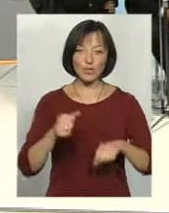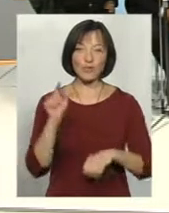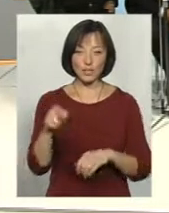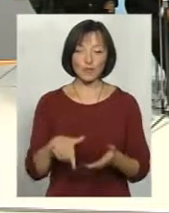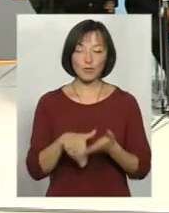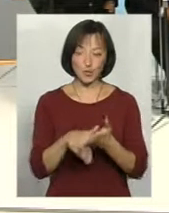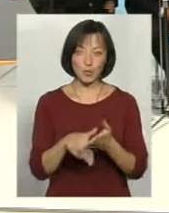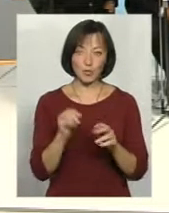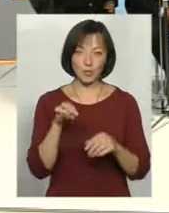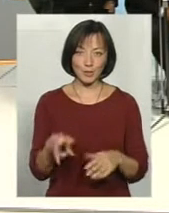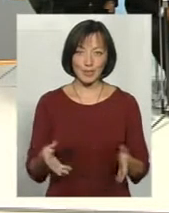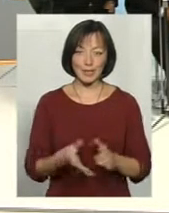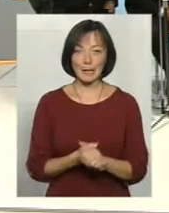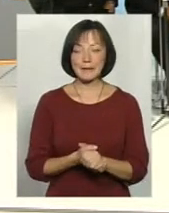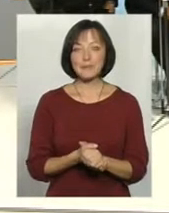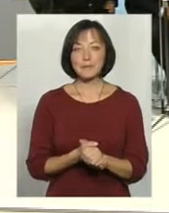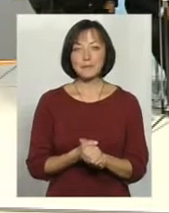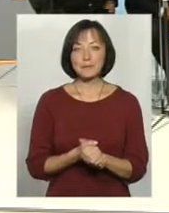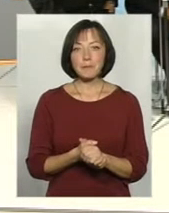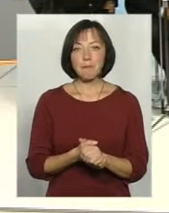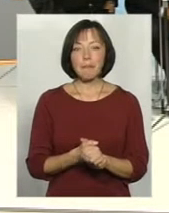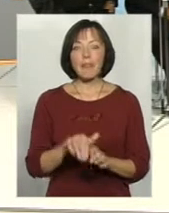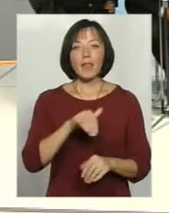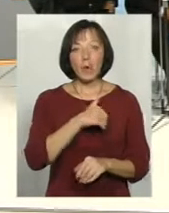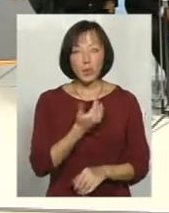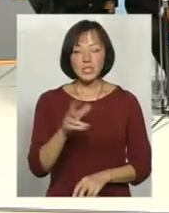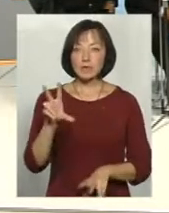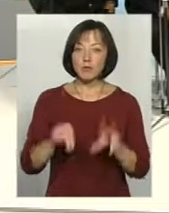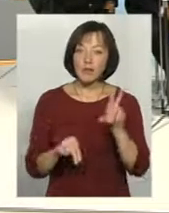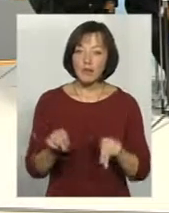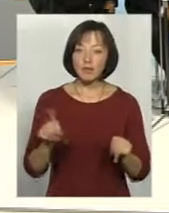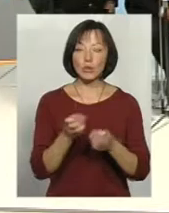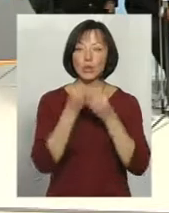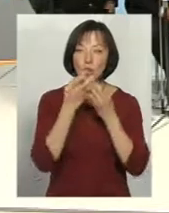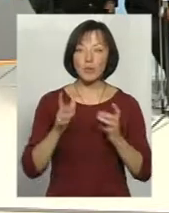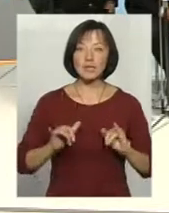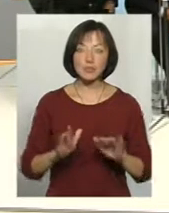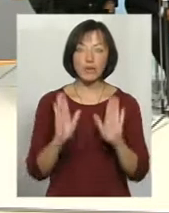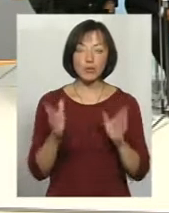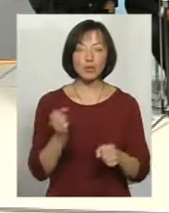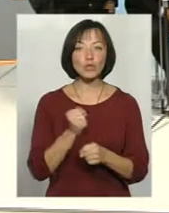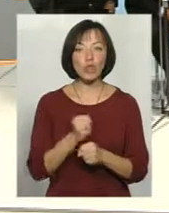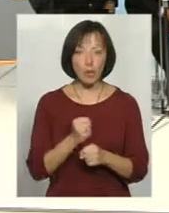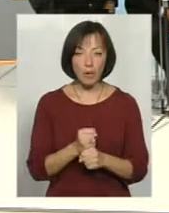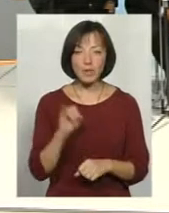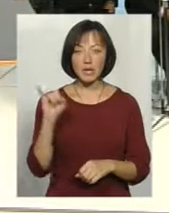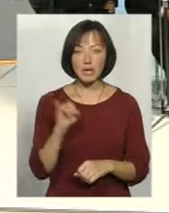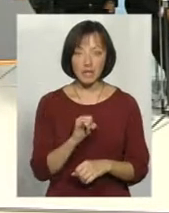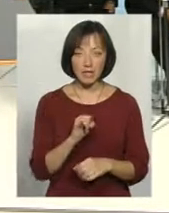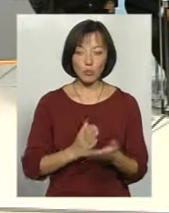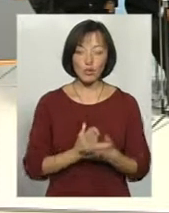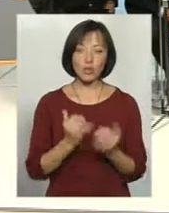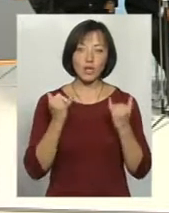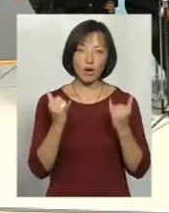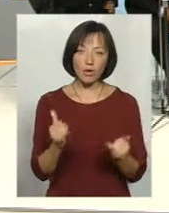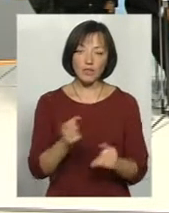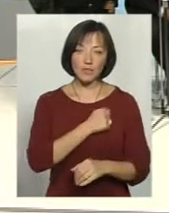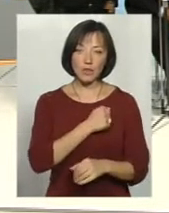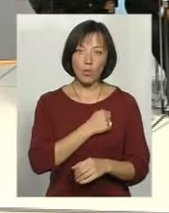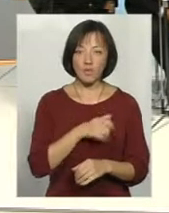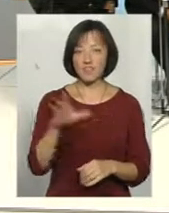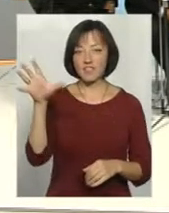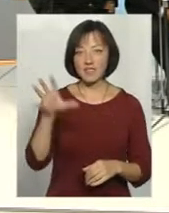чимось допоможуть. Що ж, хочеться сподіватися, що добра справа буде зроблена і послужить на користь не лише військовим,